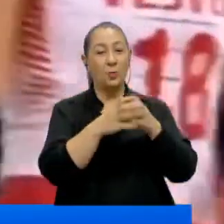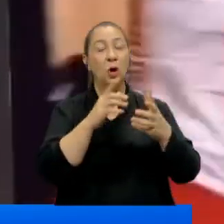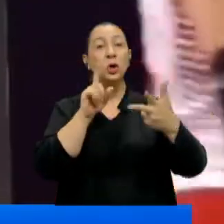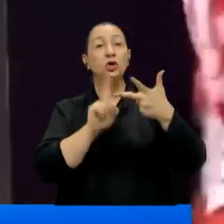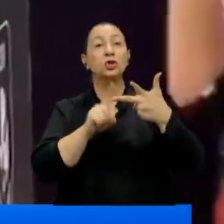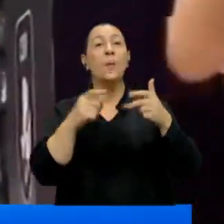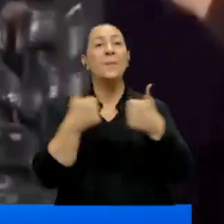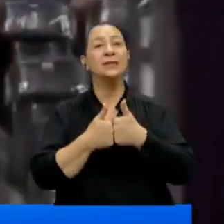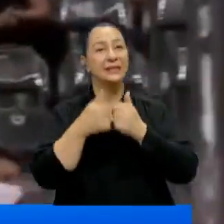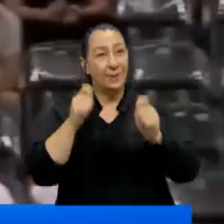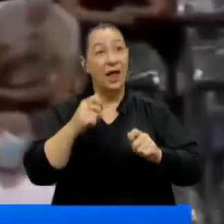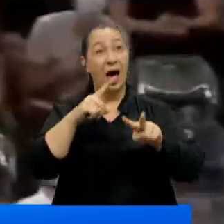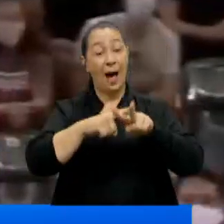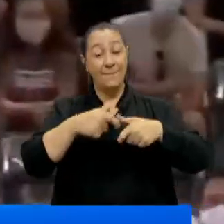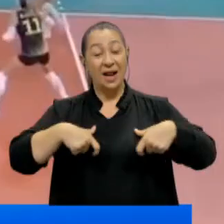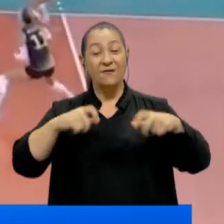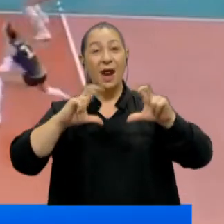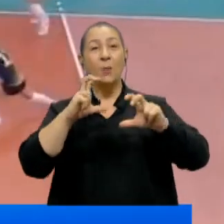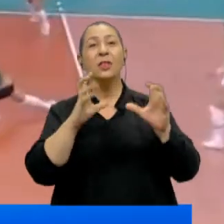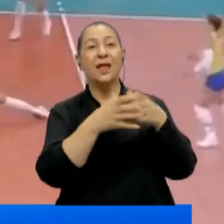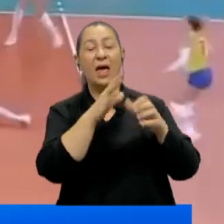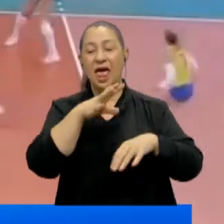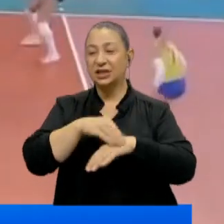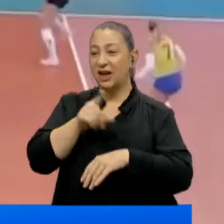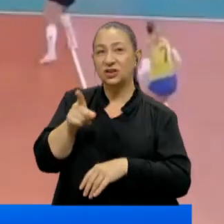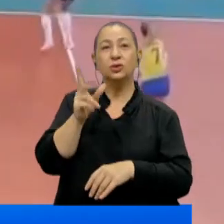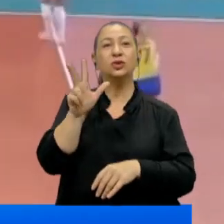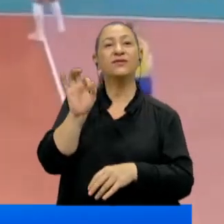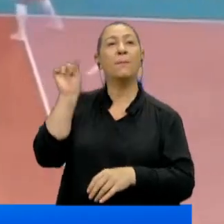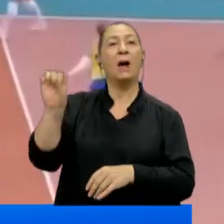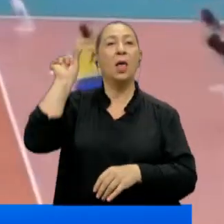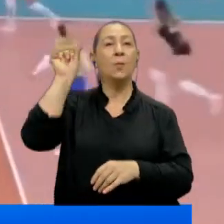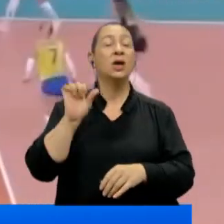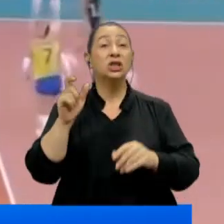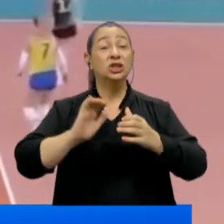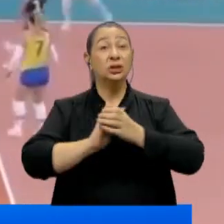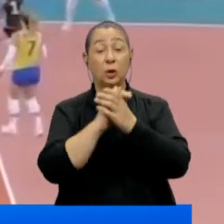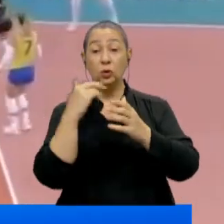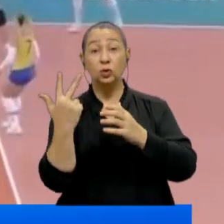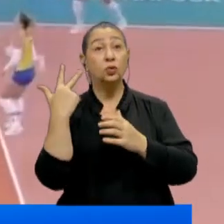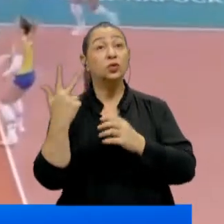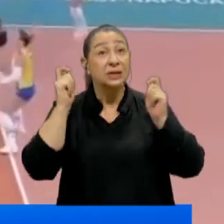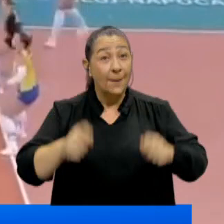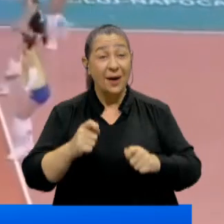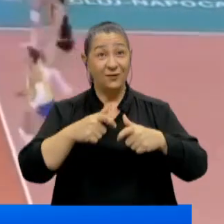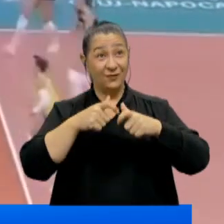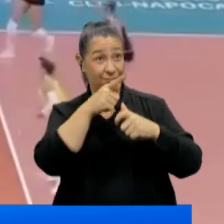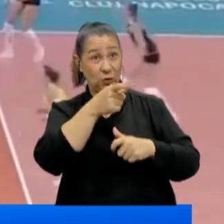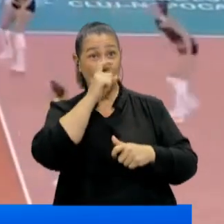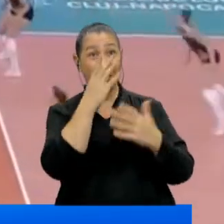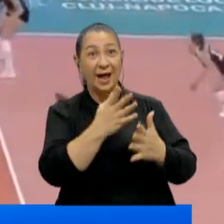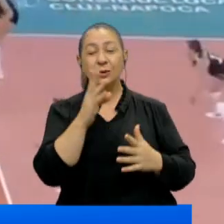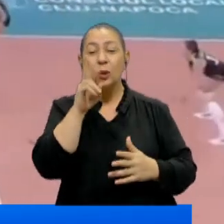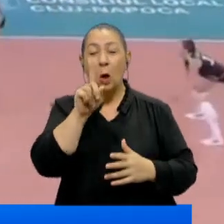3. maçına çıkan A milli voleybol takımı İsveç'i 3-0 mağlup etti. Şampiyonada 3'te 3 yapan filenin sultanları son